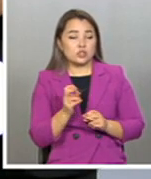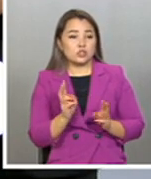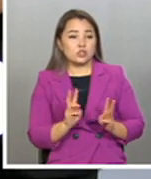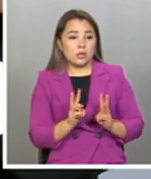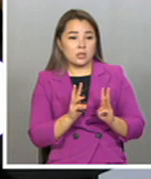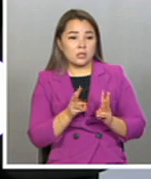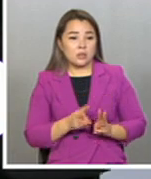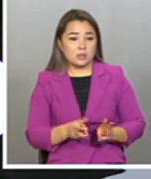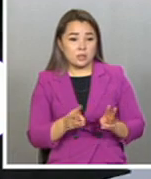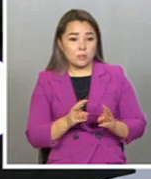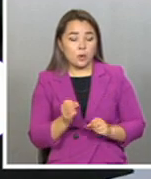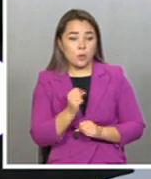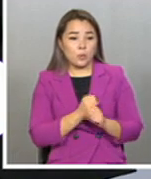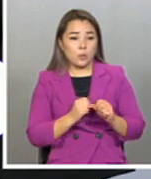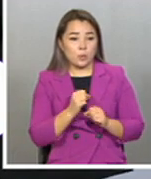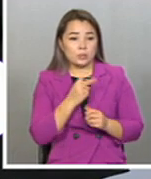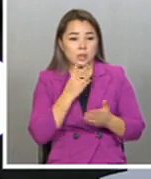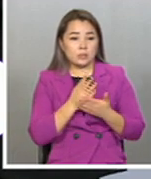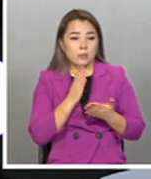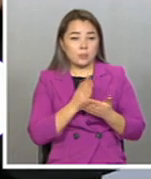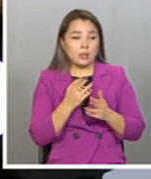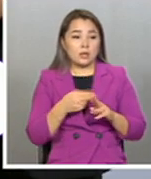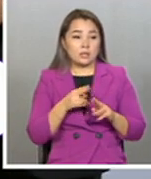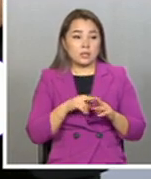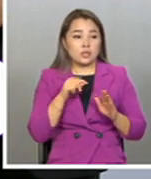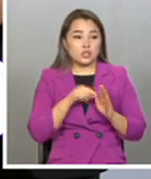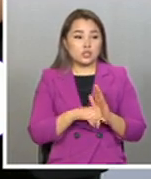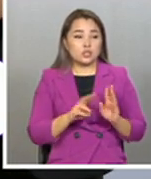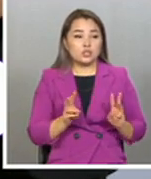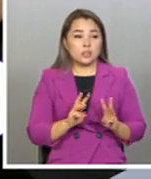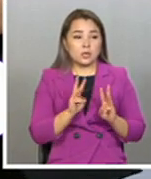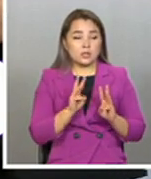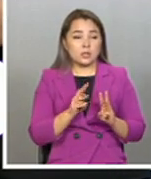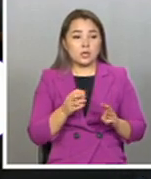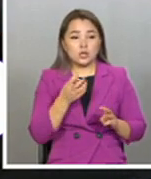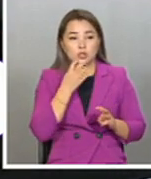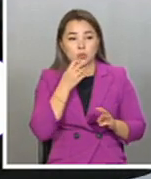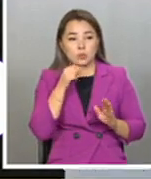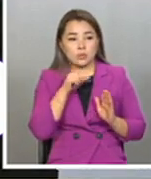пайда болады. Демек, бұлардың барлығы іштен жанатын жылулық қозғалтқыштар.